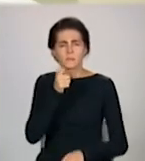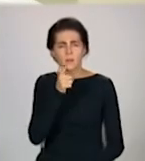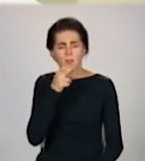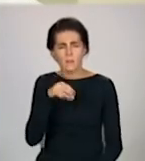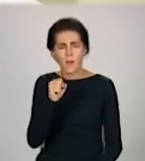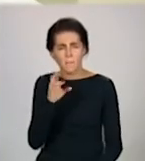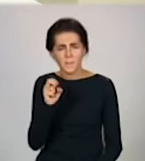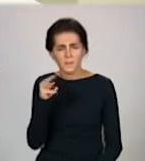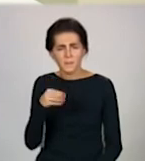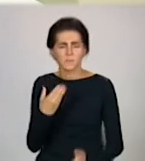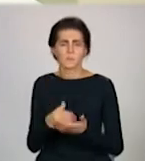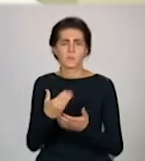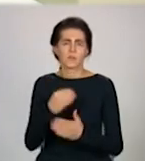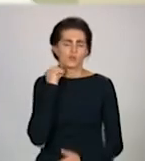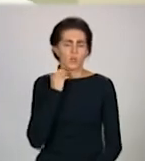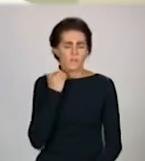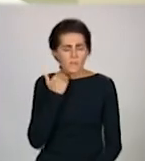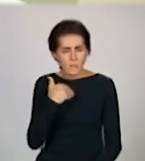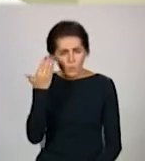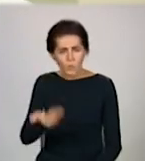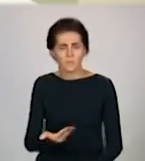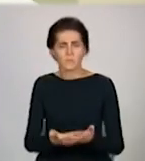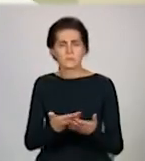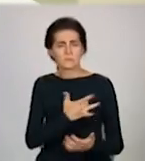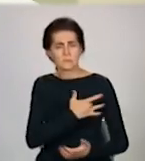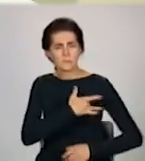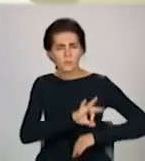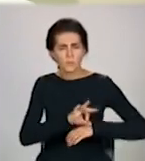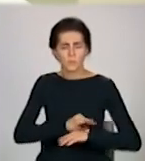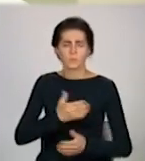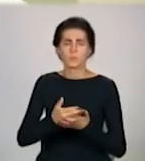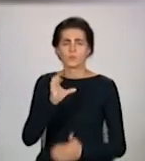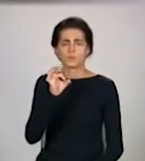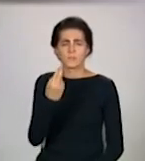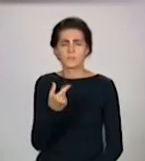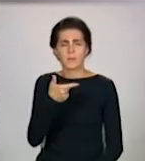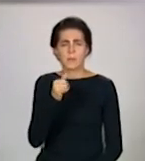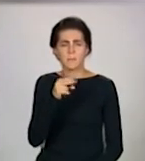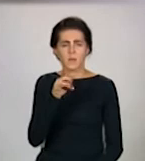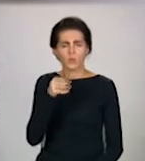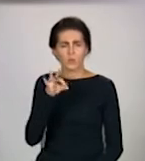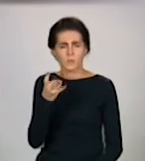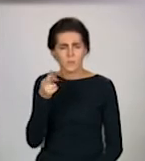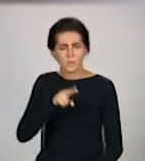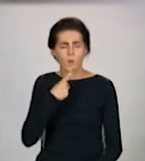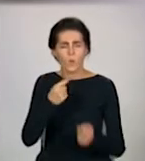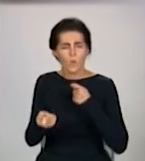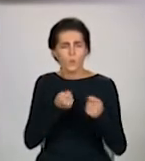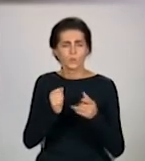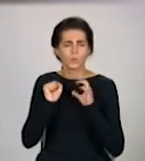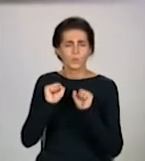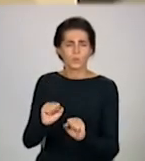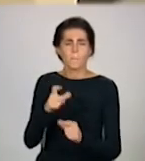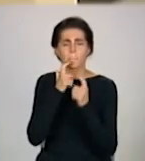діабет, захворювання щитовидної залози, вади серця, есенціальні гіпертонії. Найліпше від коронавірусу